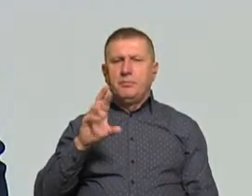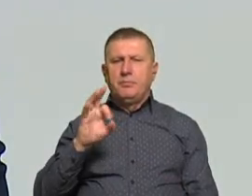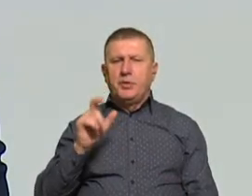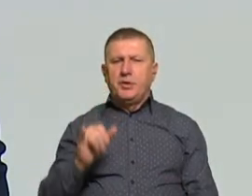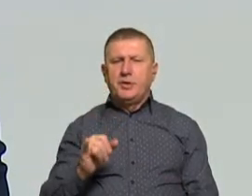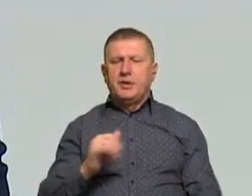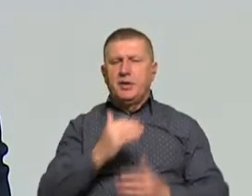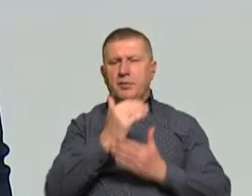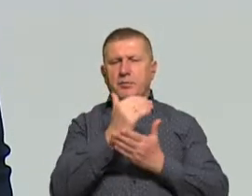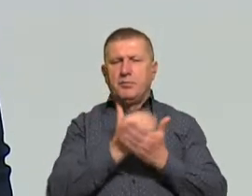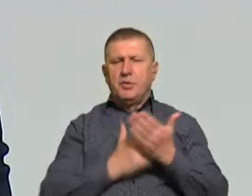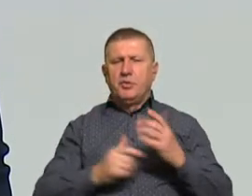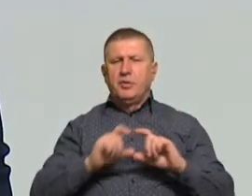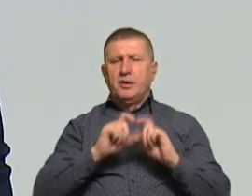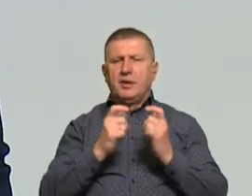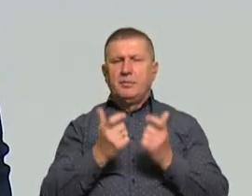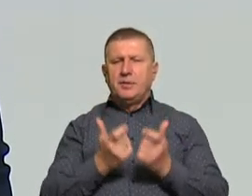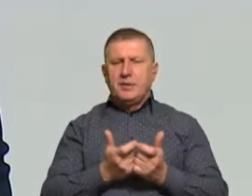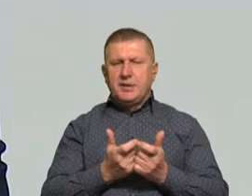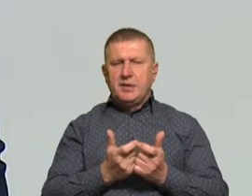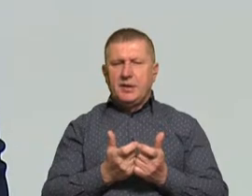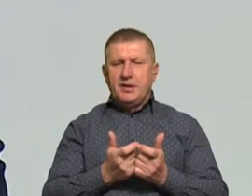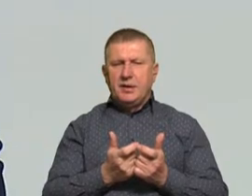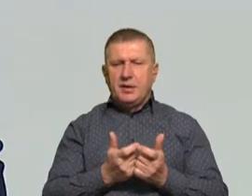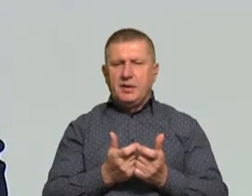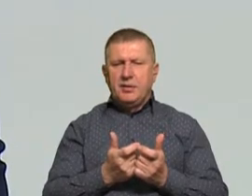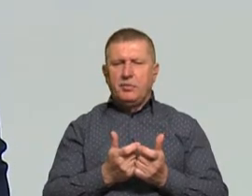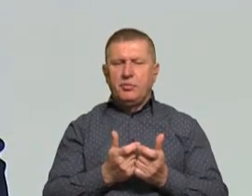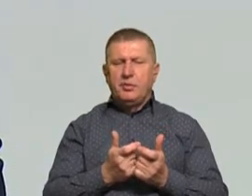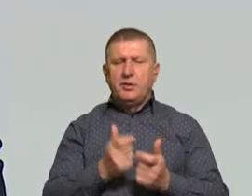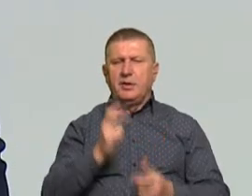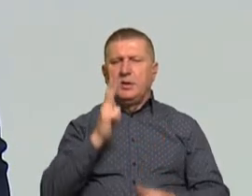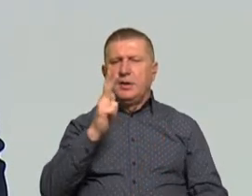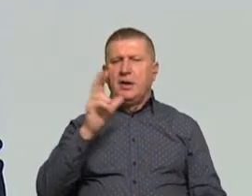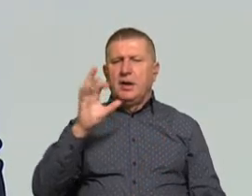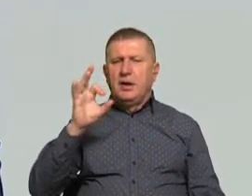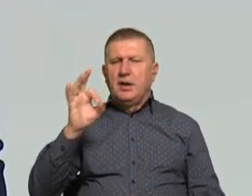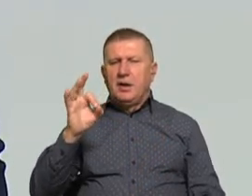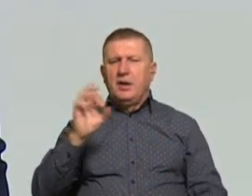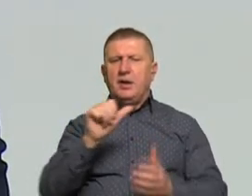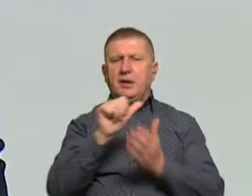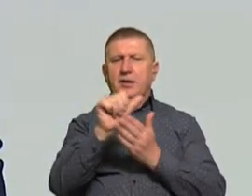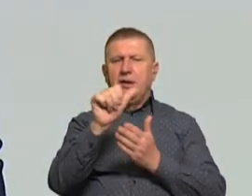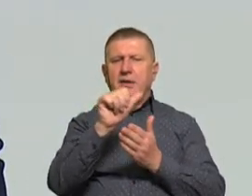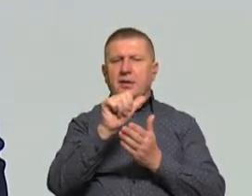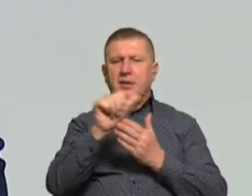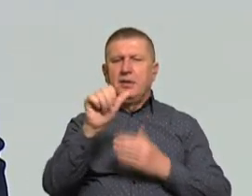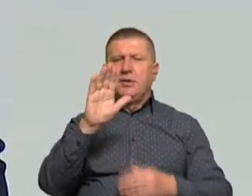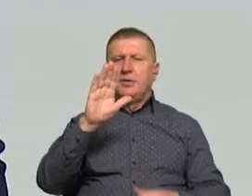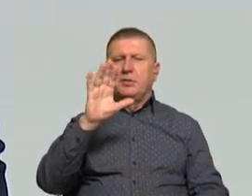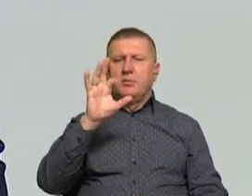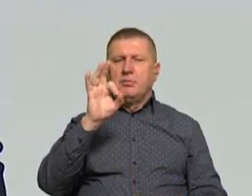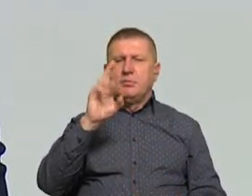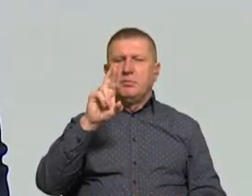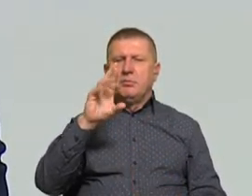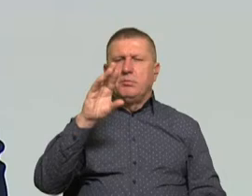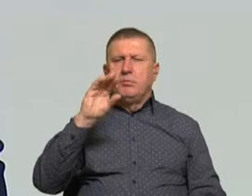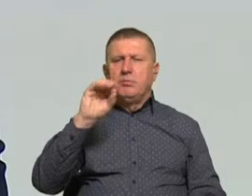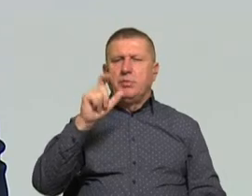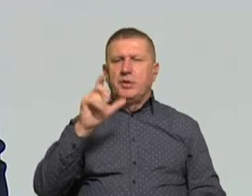Cały program wyborczy Koalicji Obywatelskiej jest zawarty w 11 Boreckiego. Ja przypomnę tylko, że